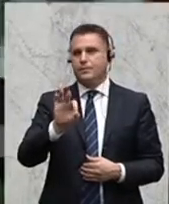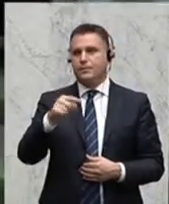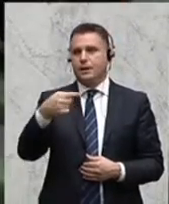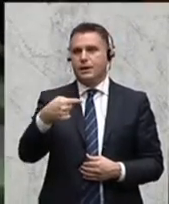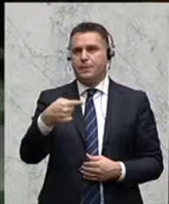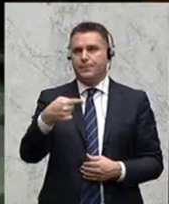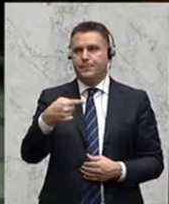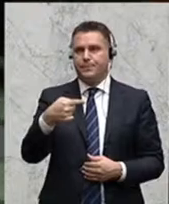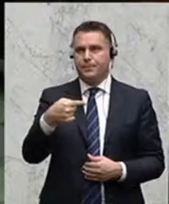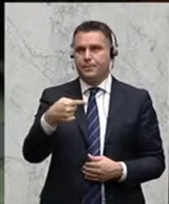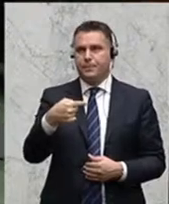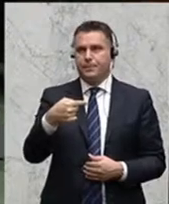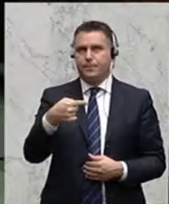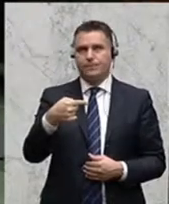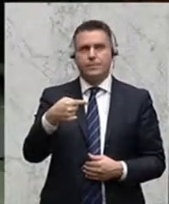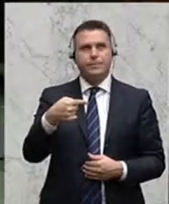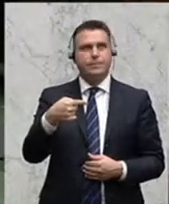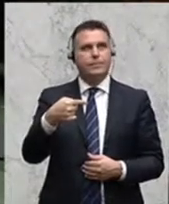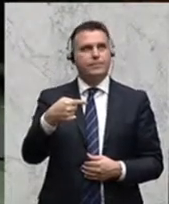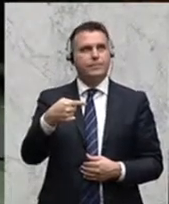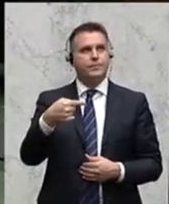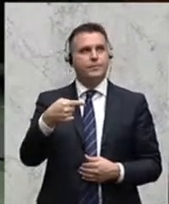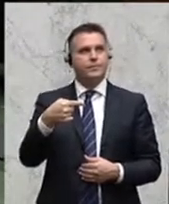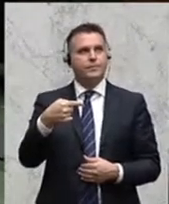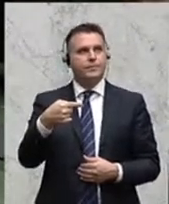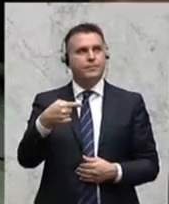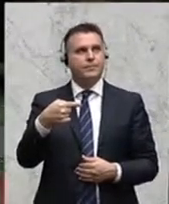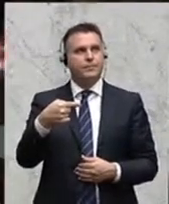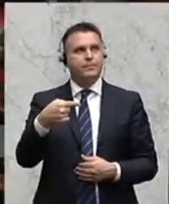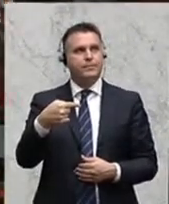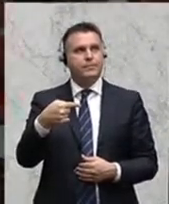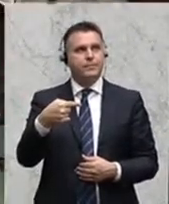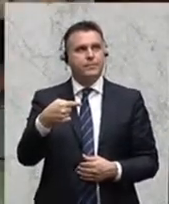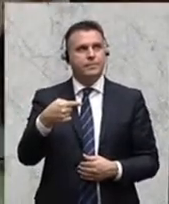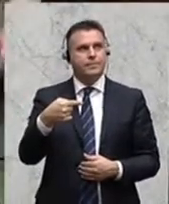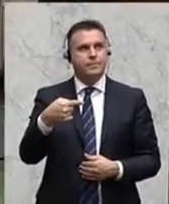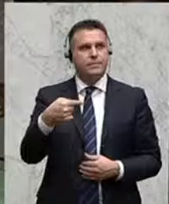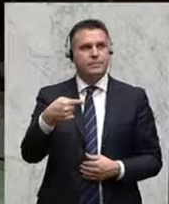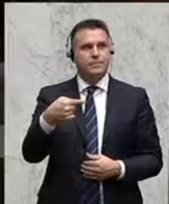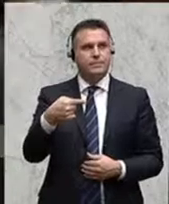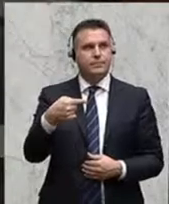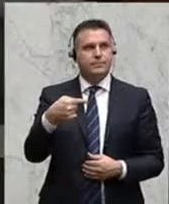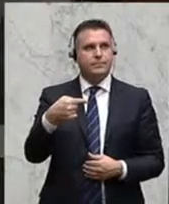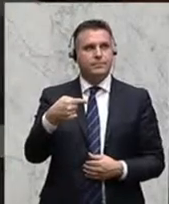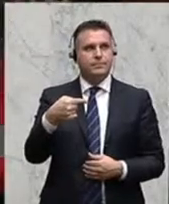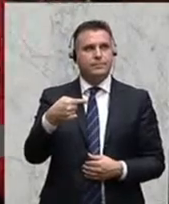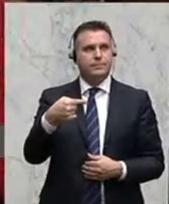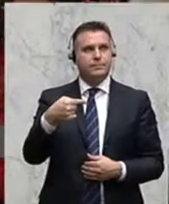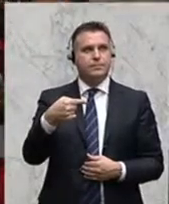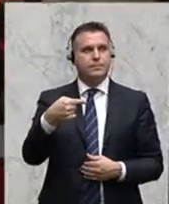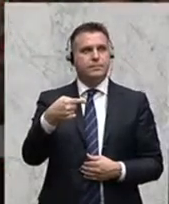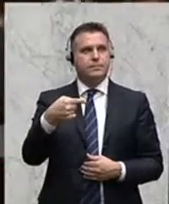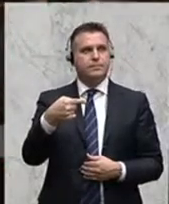Plenarsaals, wo bereits die hölzerne Wahlurne aufgebaut wurde, aufgerufen. Auf den Stimmzetteln, die Sie womöglich bereits in der